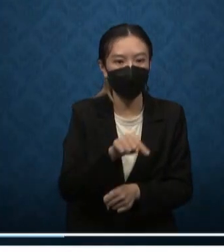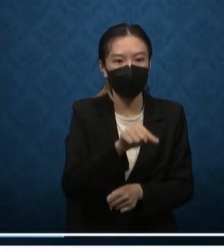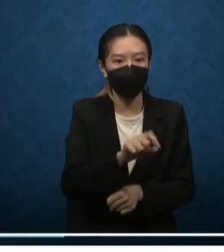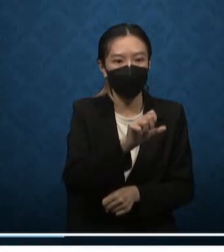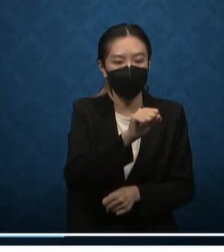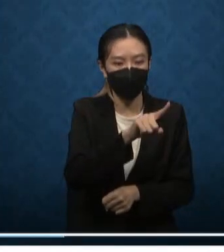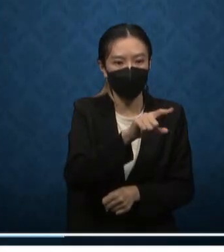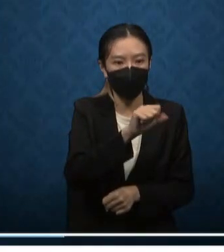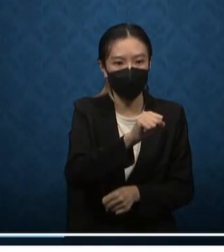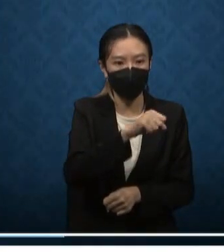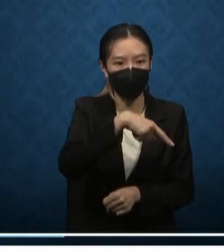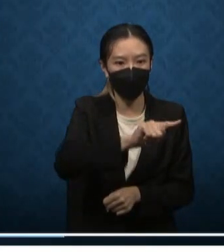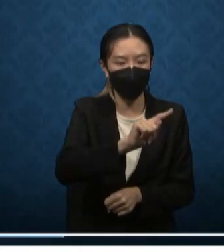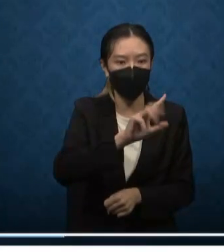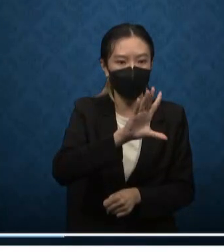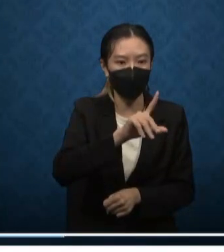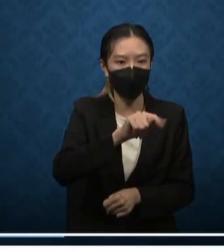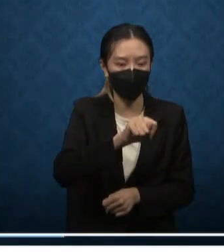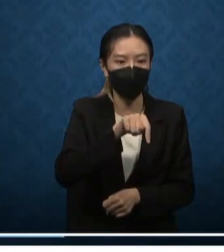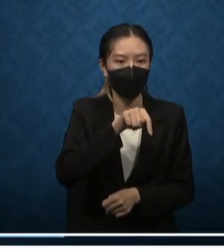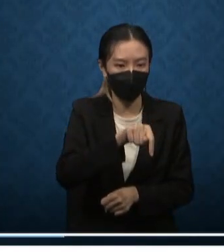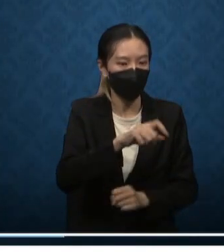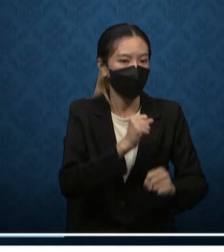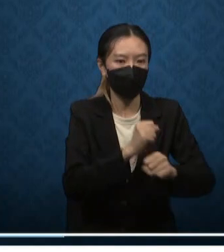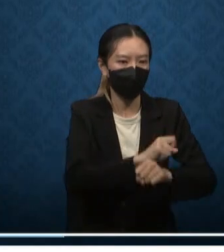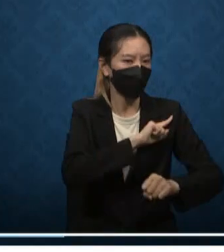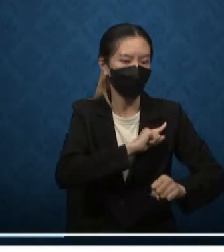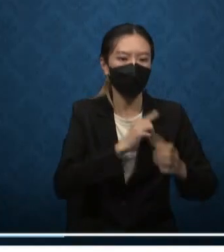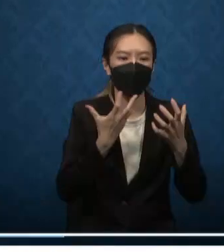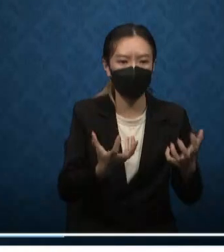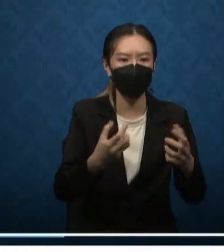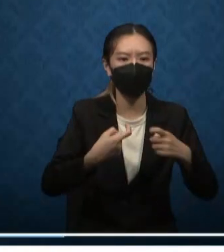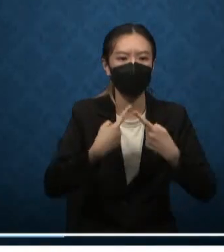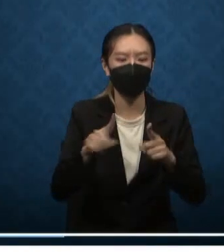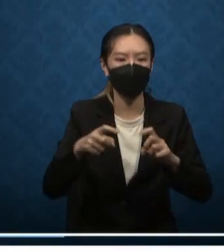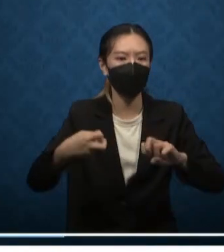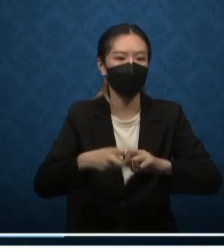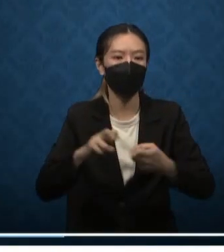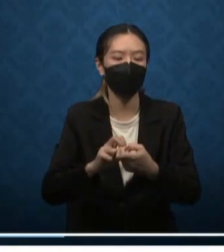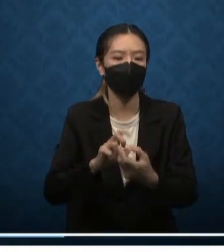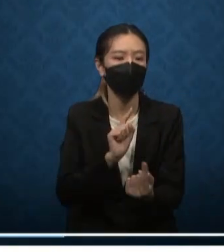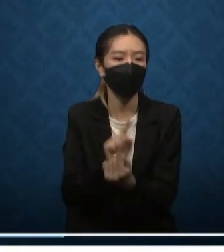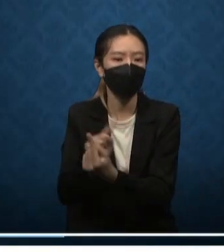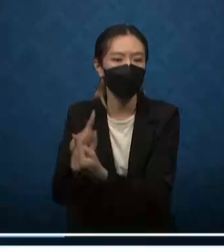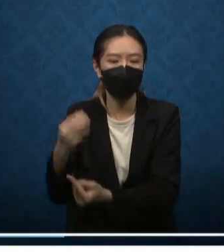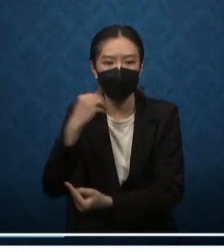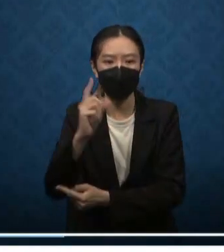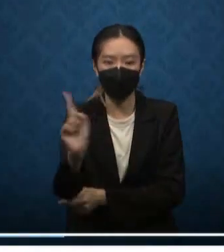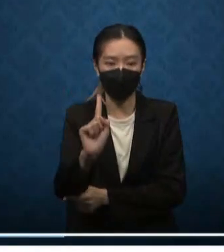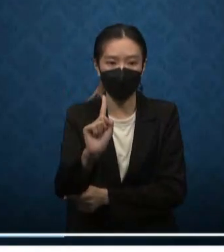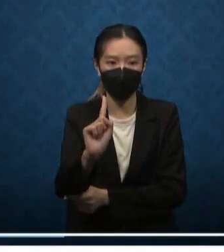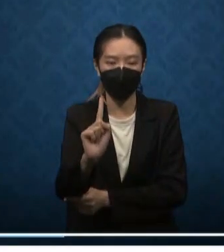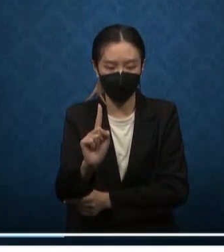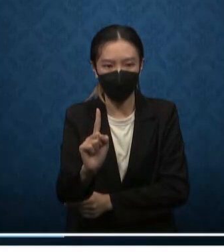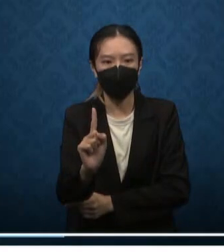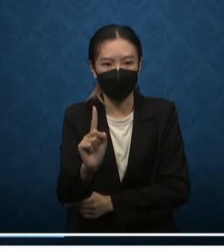หนักในเรื่องของการขับเคลื่อนในระดับพื้นที่แต่เราพบปัญหาในเรื่องของความไม่เพียงพอความไม่คล่องตัวในเรื่องของ